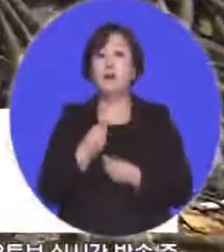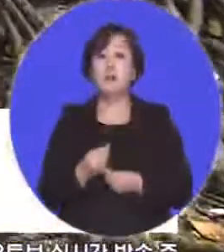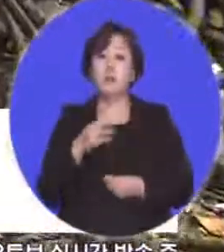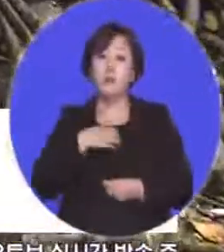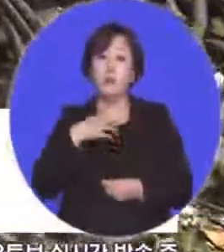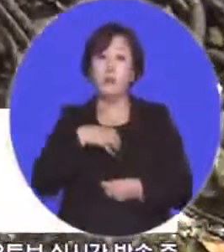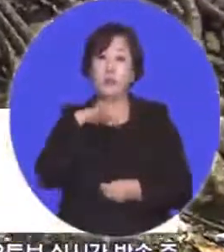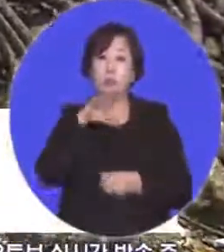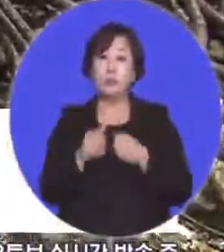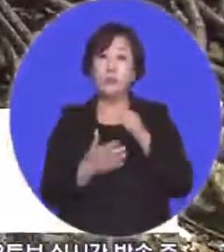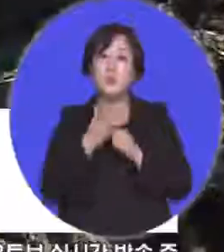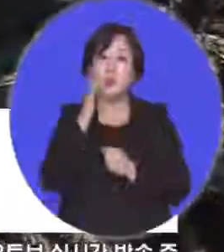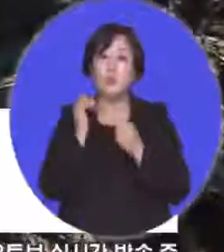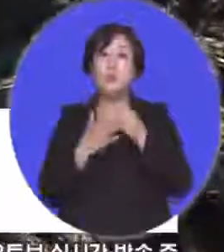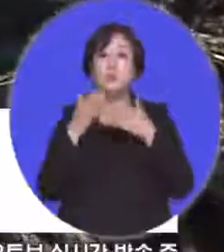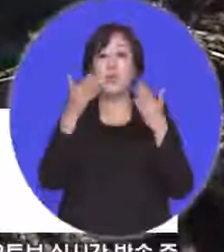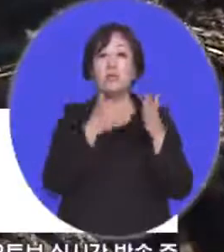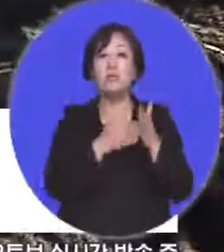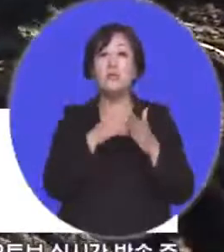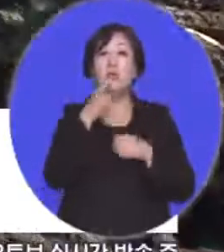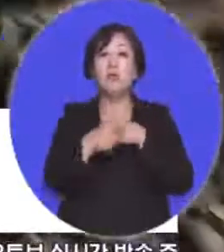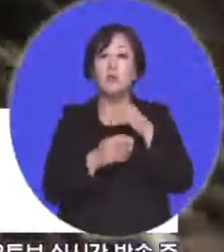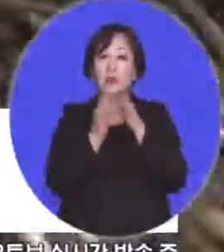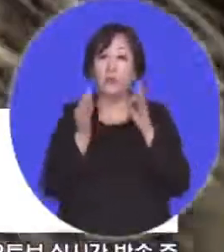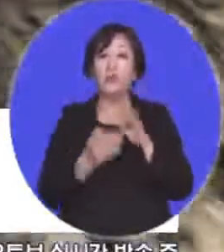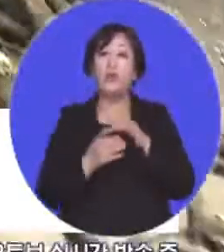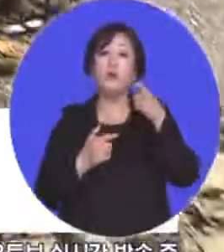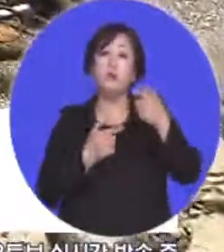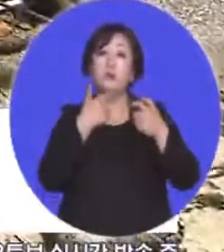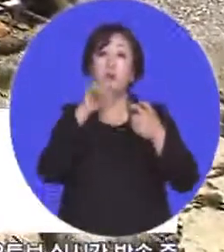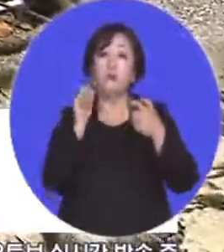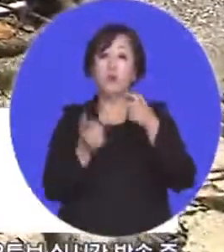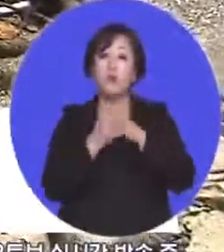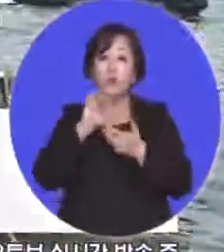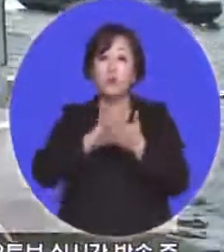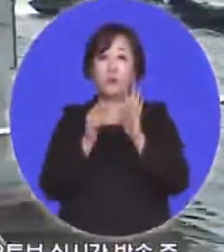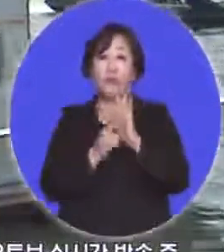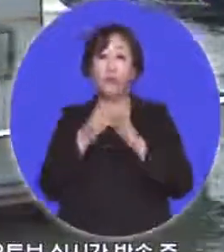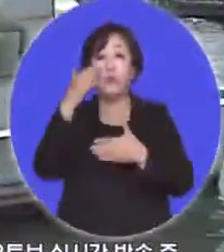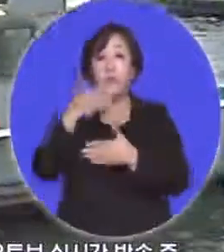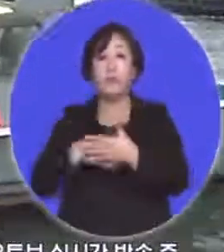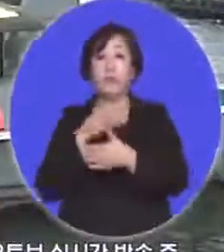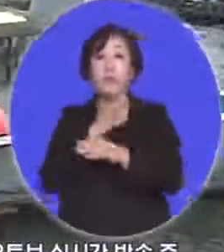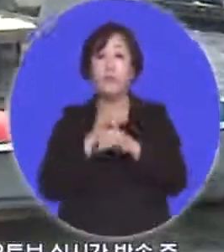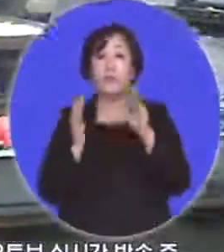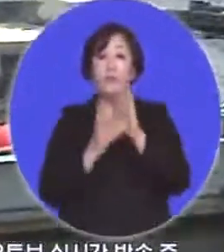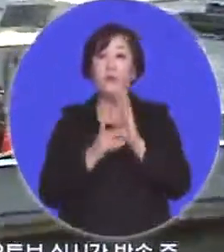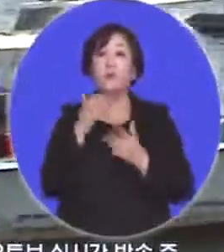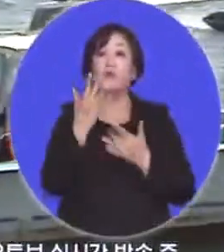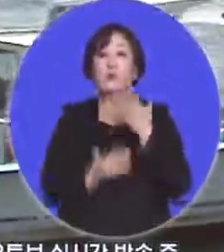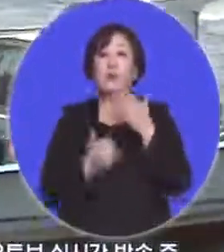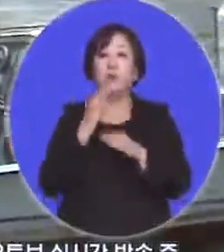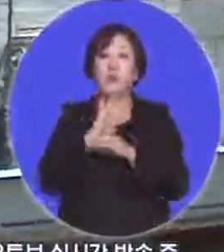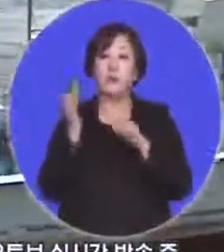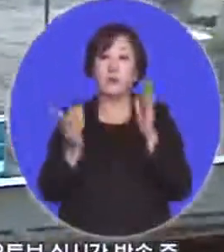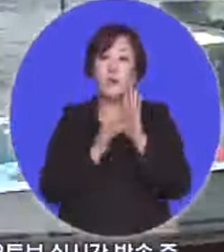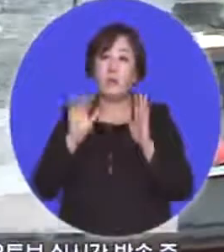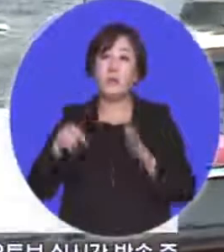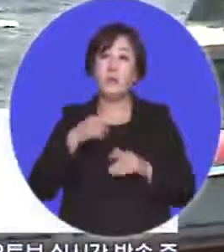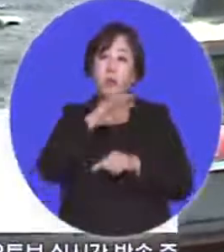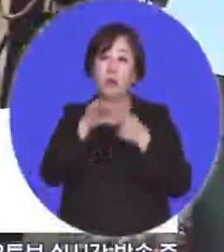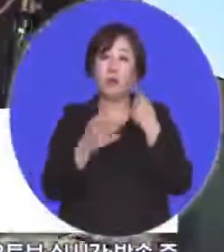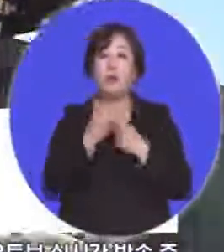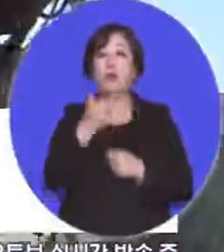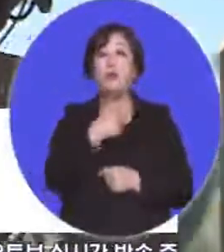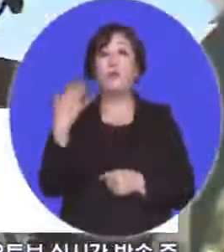폐기물이 울산 항해 수만 일련의 60 톤 가량이 배출됩니다 그동안 소각 이나 매립 되면서 환경에